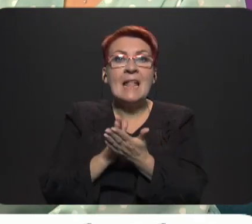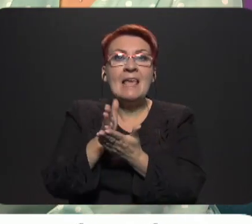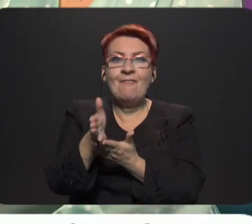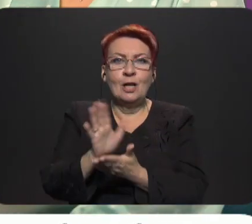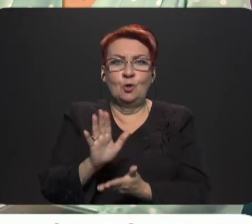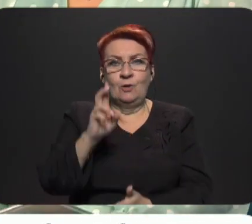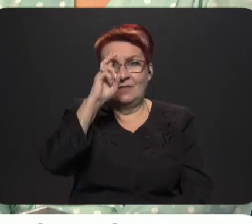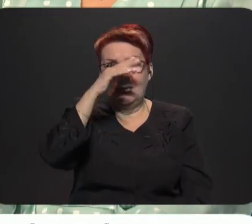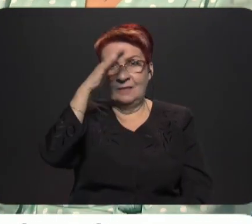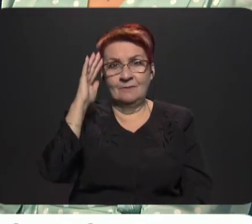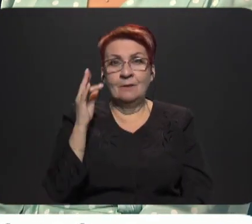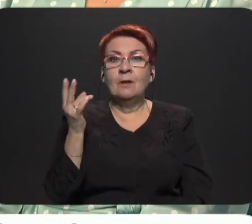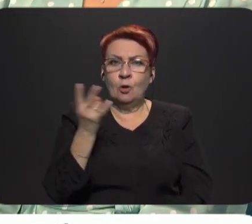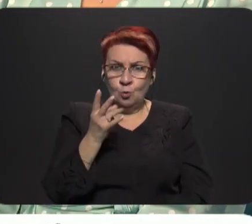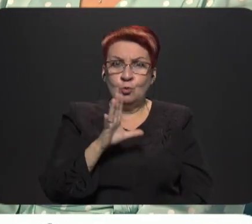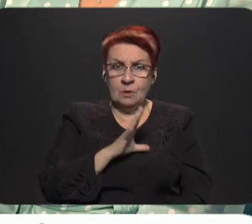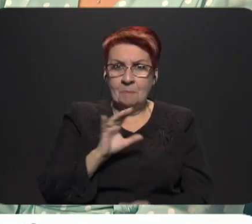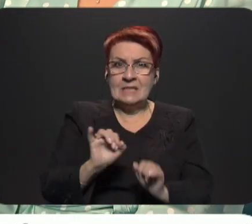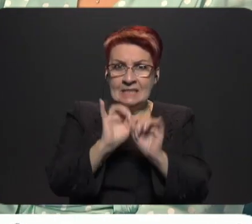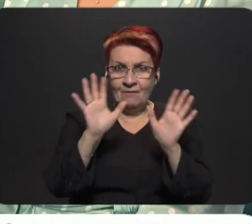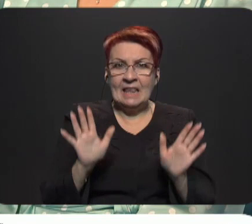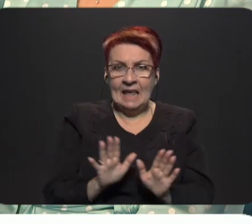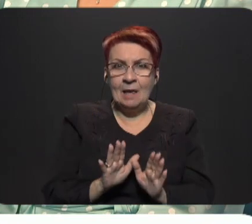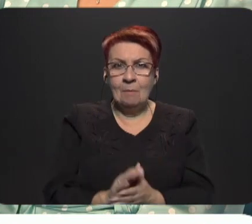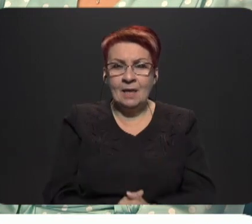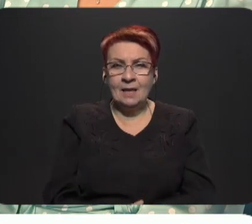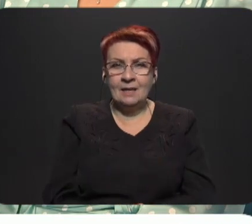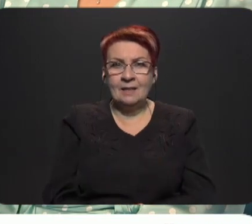ли становиться святыми и...